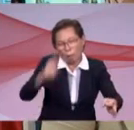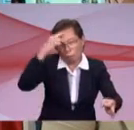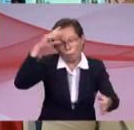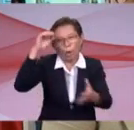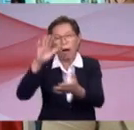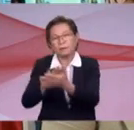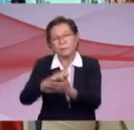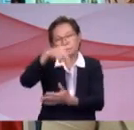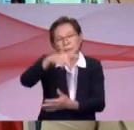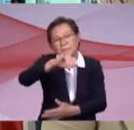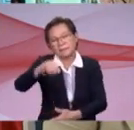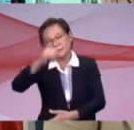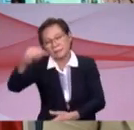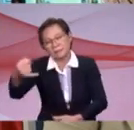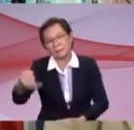pasangan PJJ?